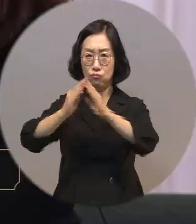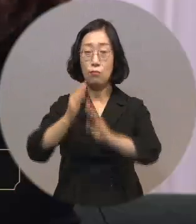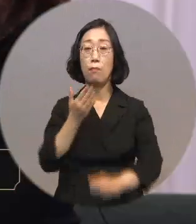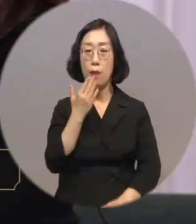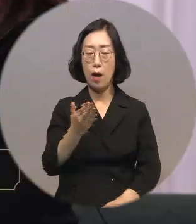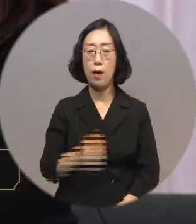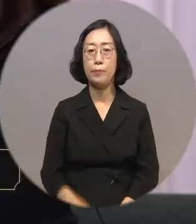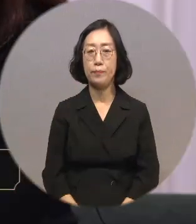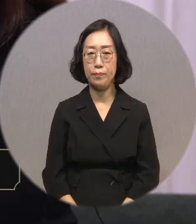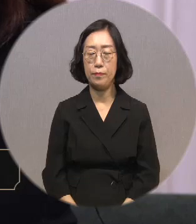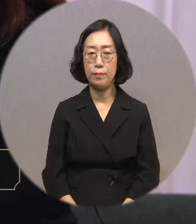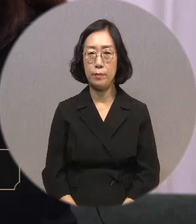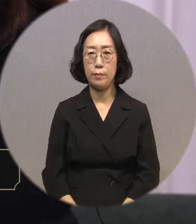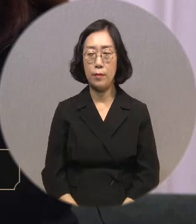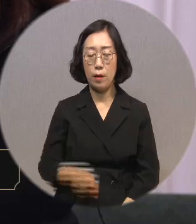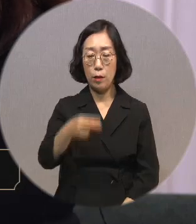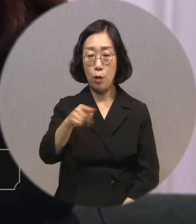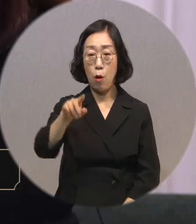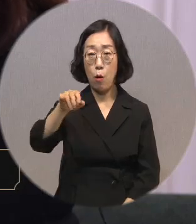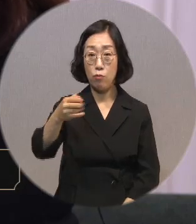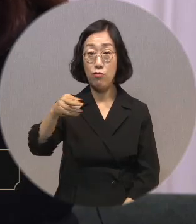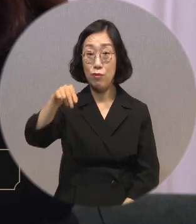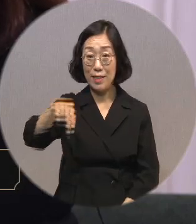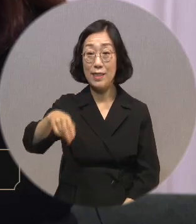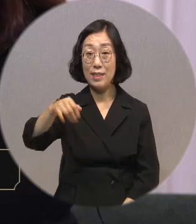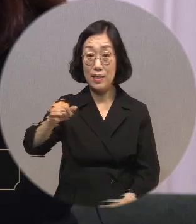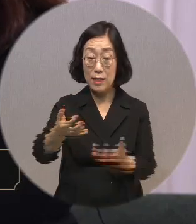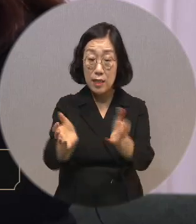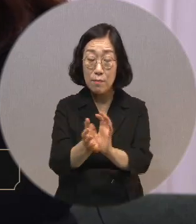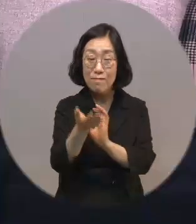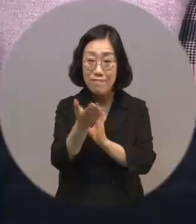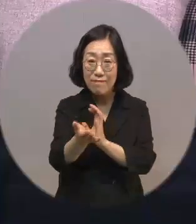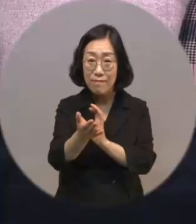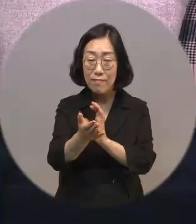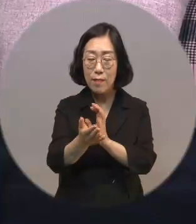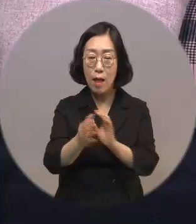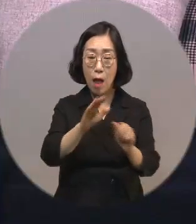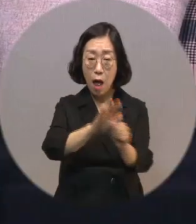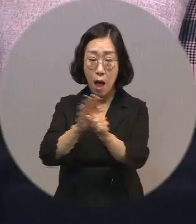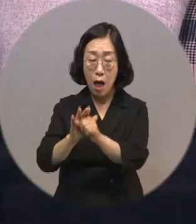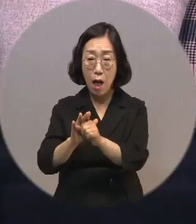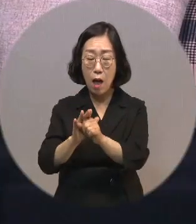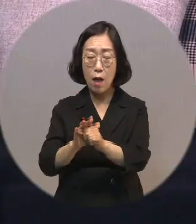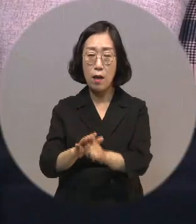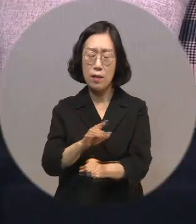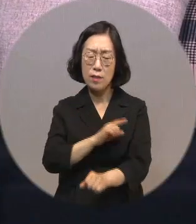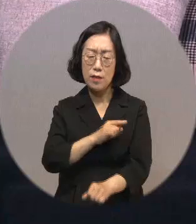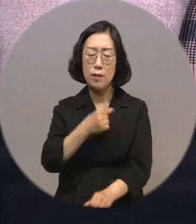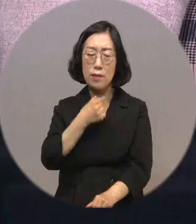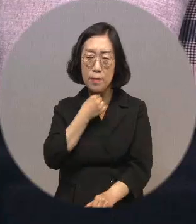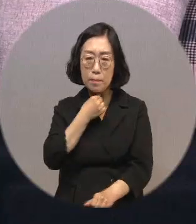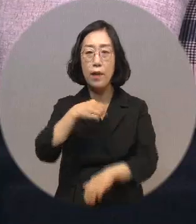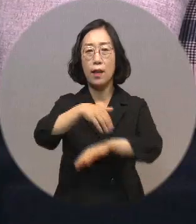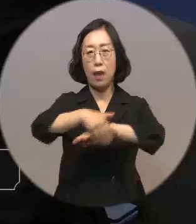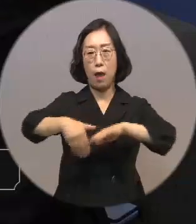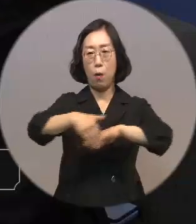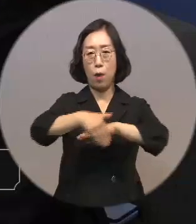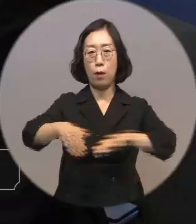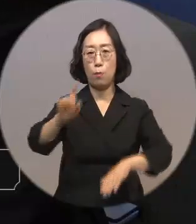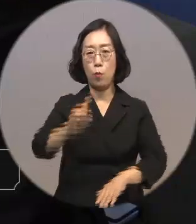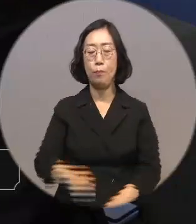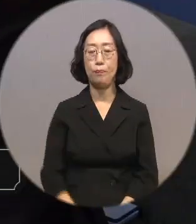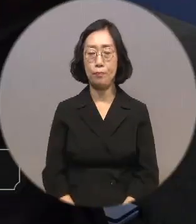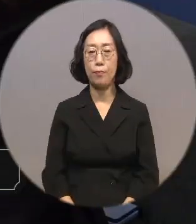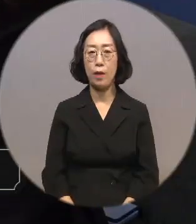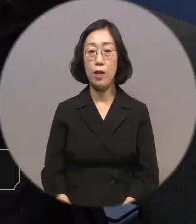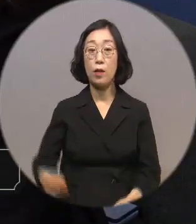맞습니다. 더블리지가 앞으로 하고 싶은 게 되게 많으실 것 같은데 궁극적으로 어떤 일을 하고 싶다 계획이 있으실까요? 첫